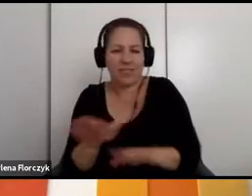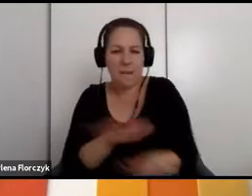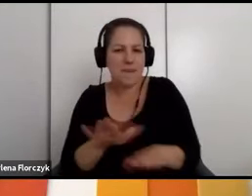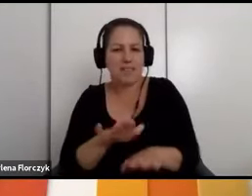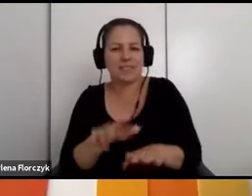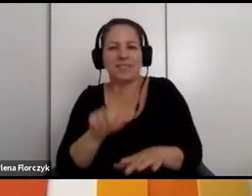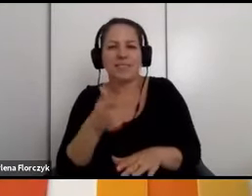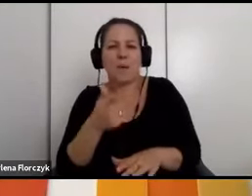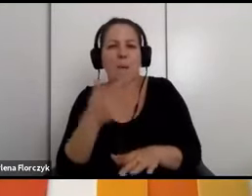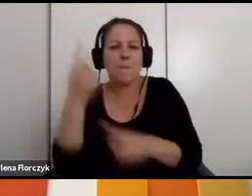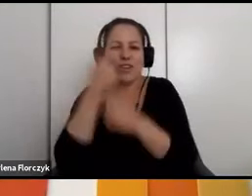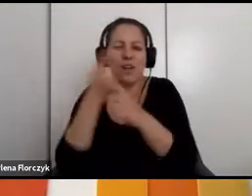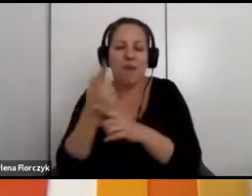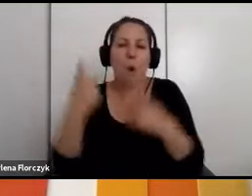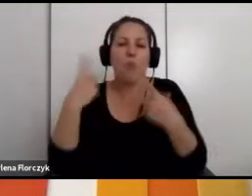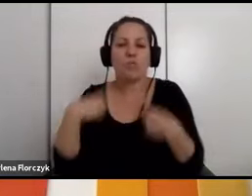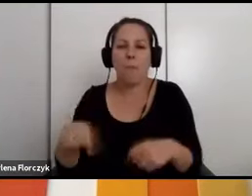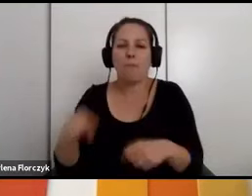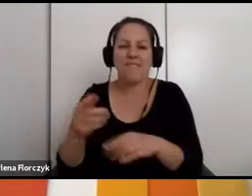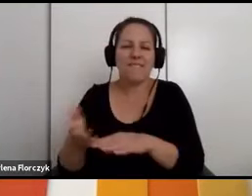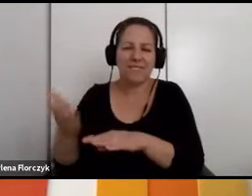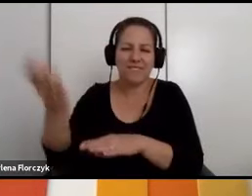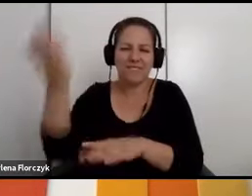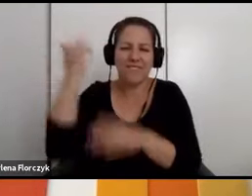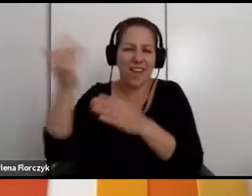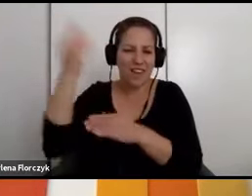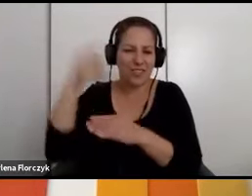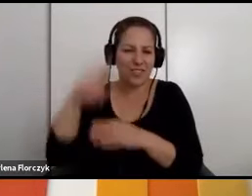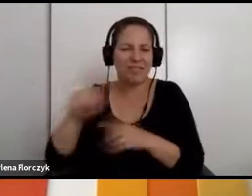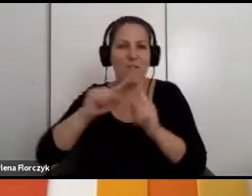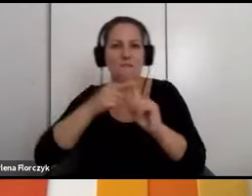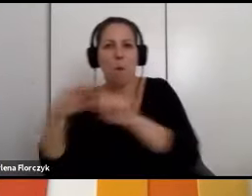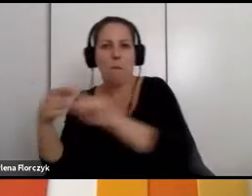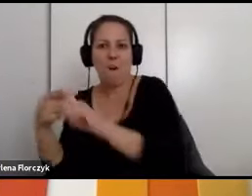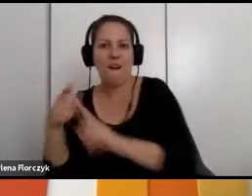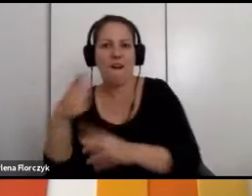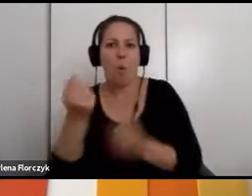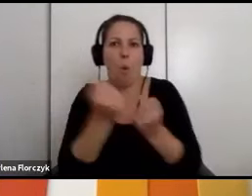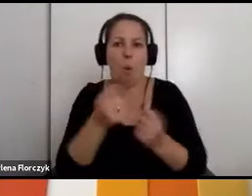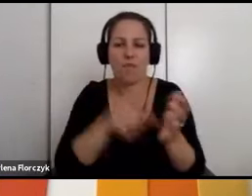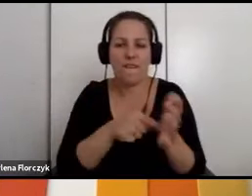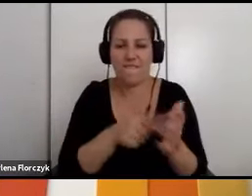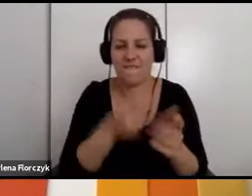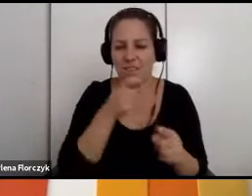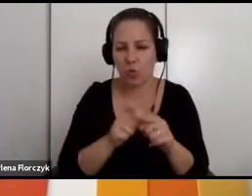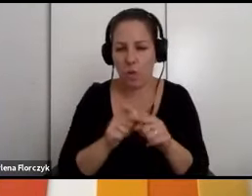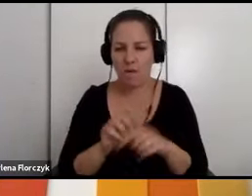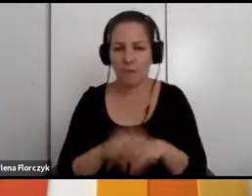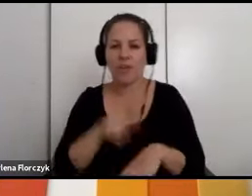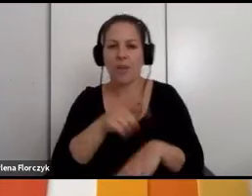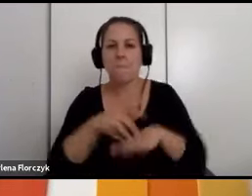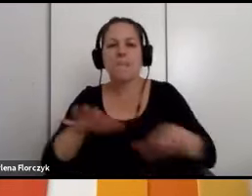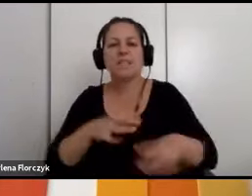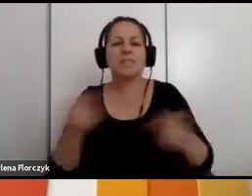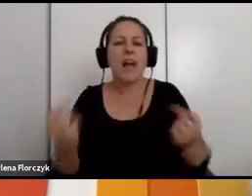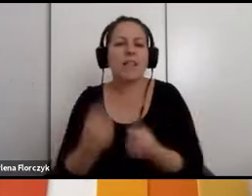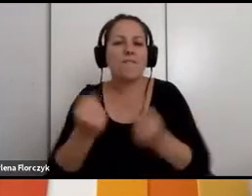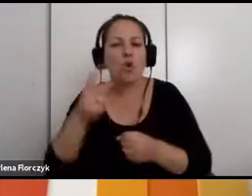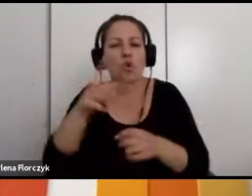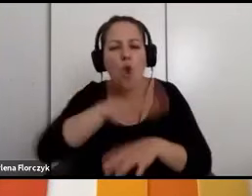czym myślały osoby, które w taki sposób tym sformułowaniem wtedy się posługiwały. Są miejsca aktywności